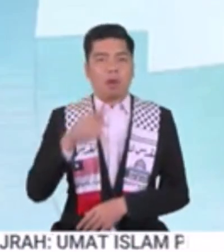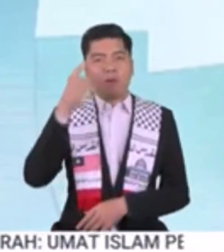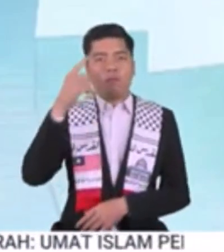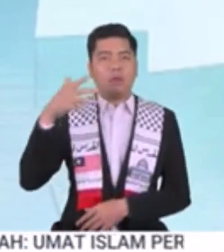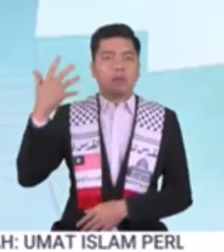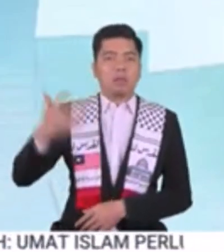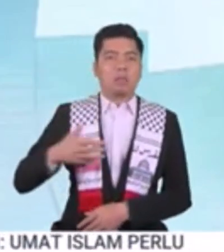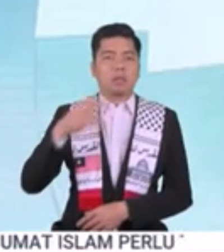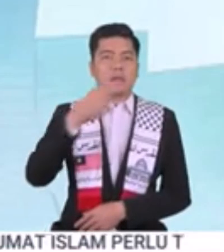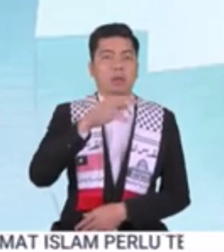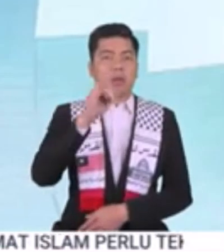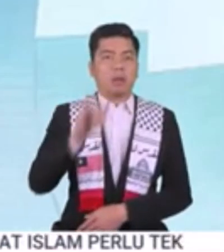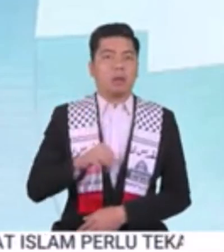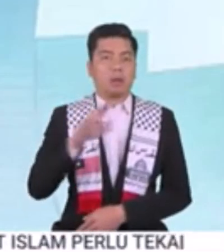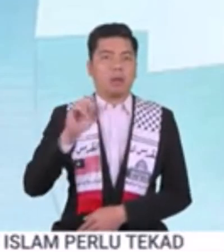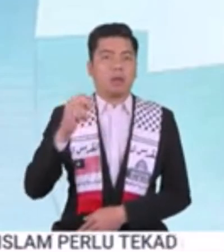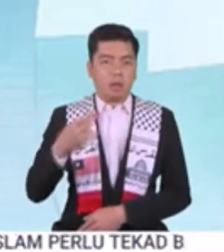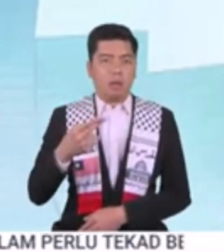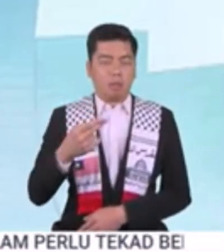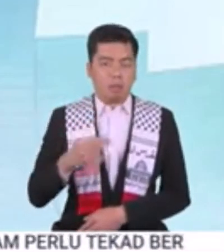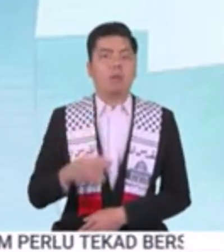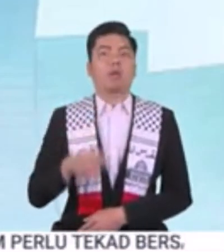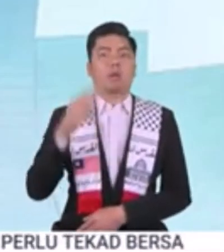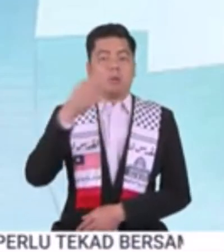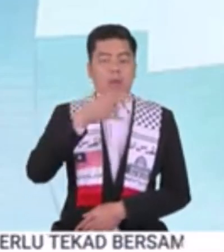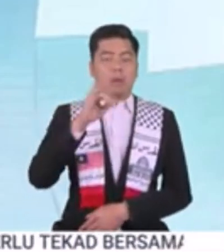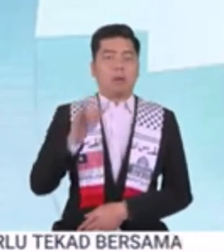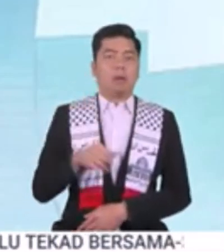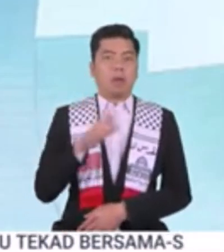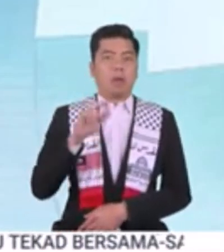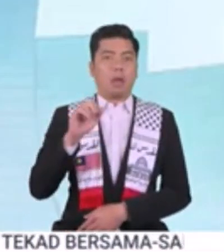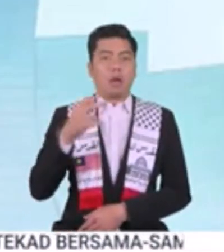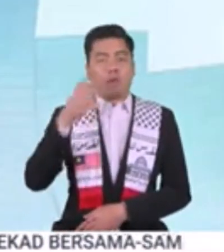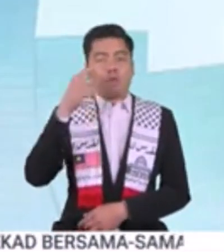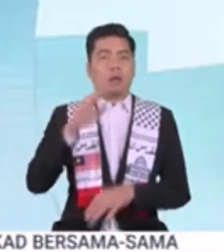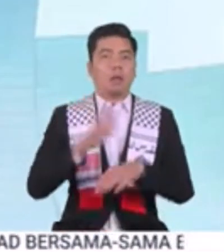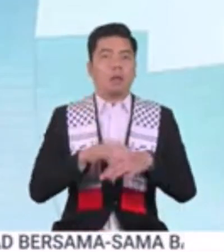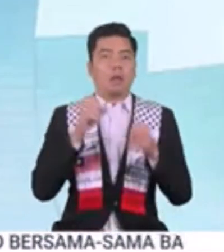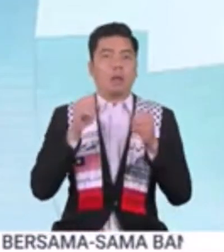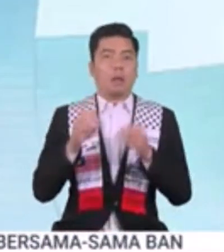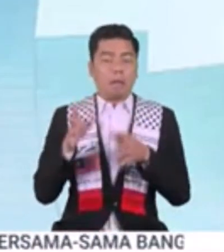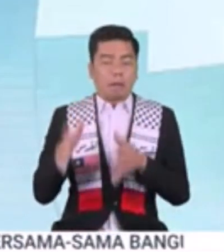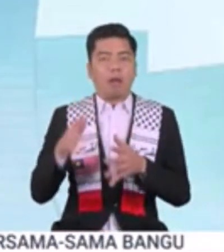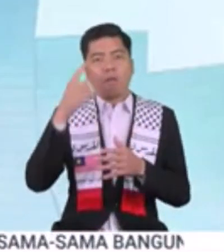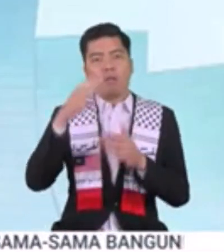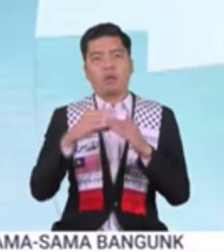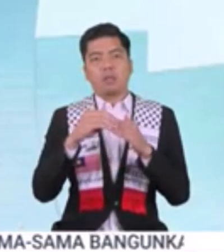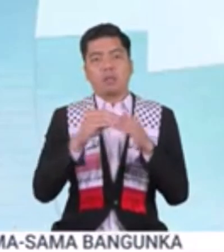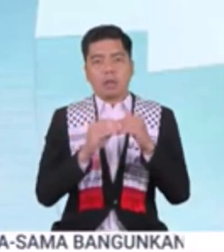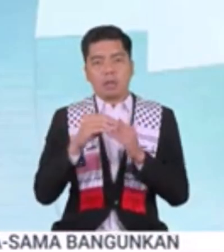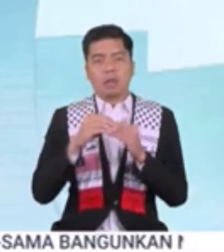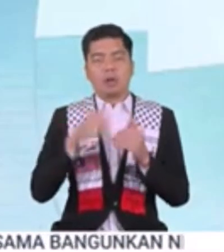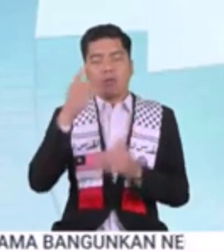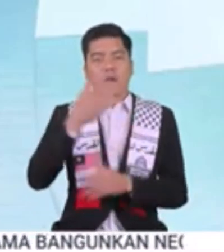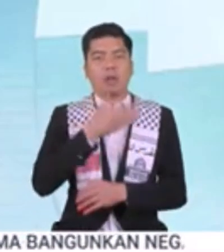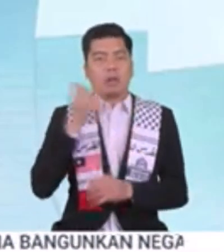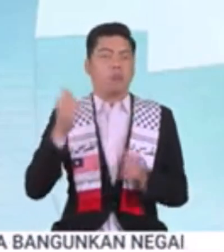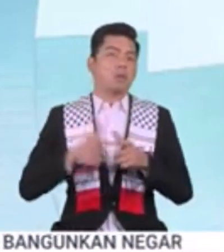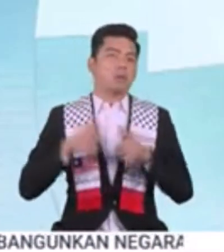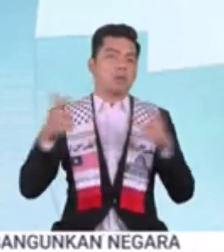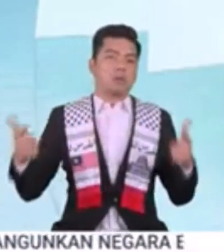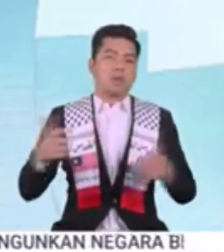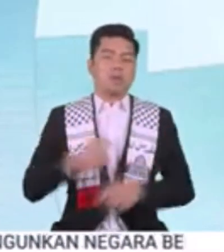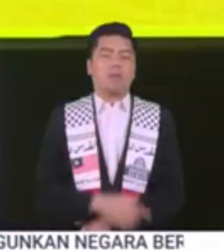Baginda bertitah hijrah mengajar umat Islam erti keberanian untuk meninggalkan zon selesa demi kebaikan yang lebih